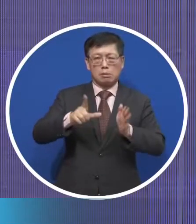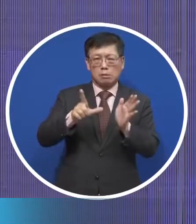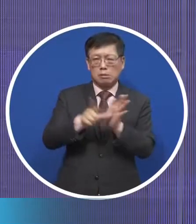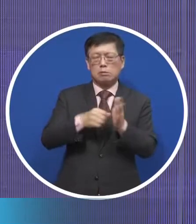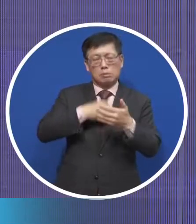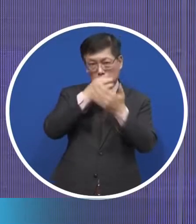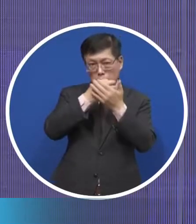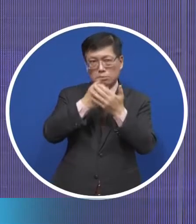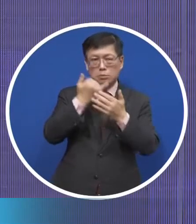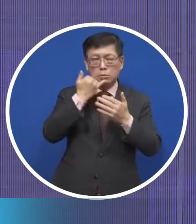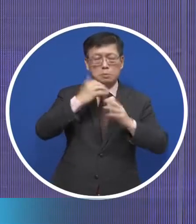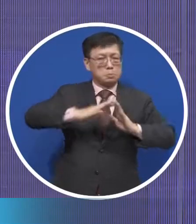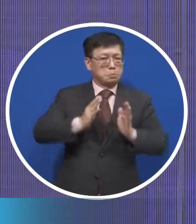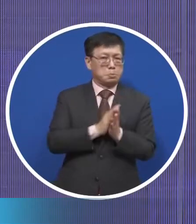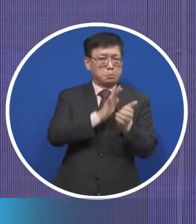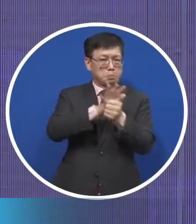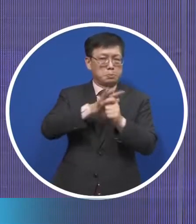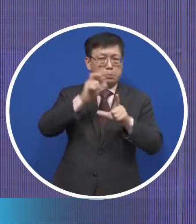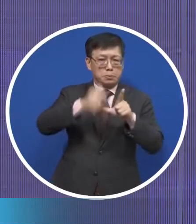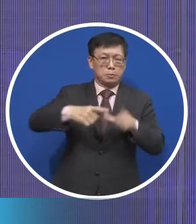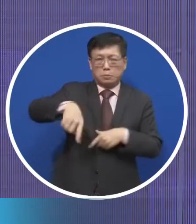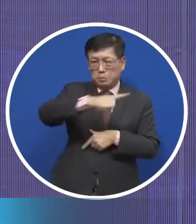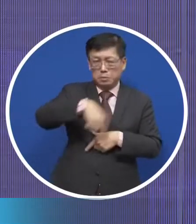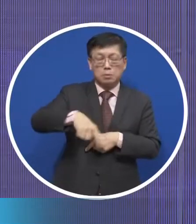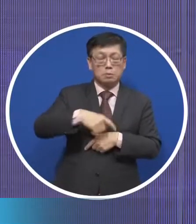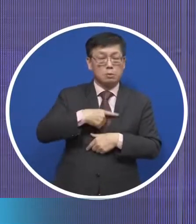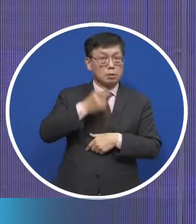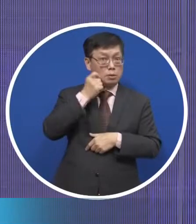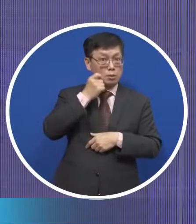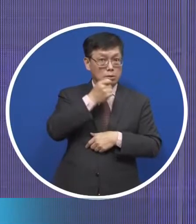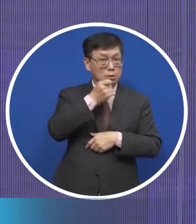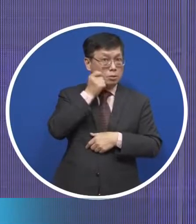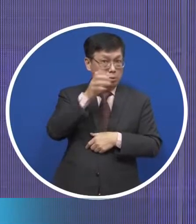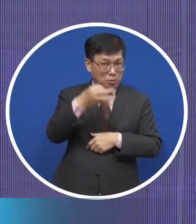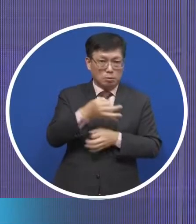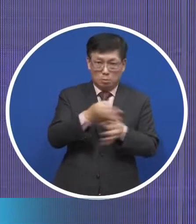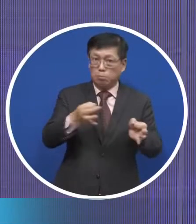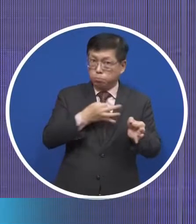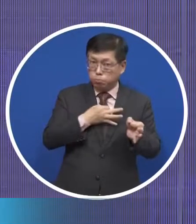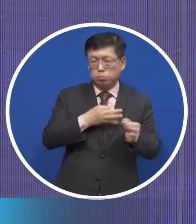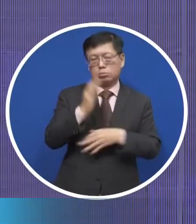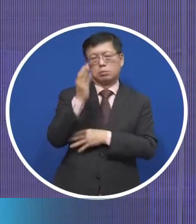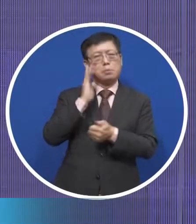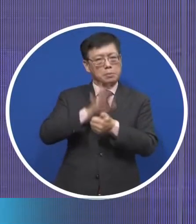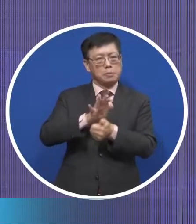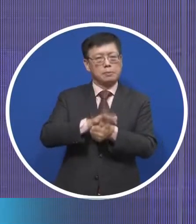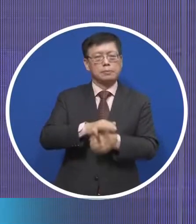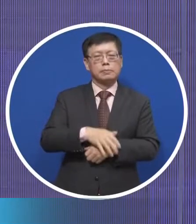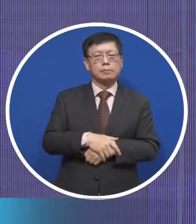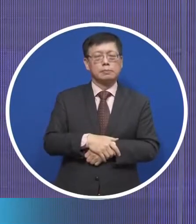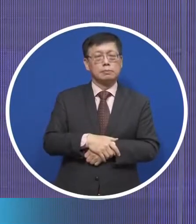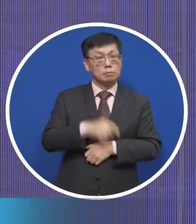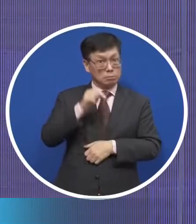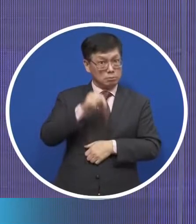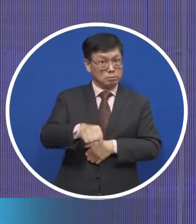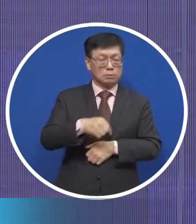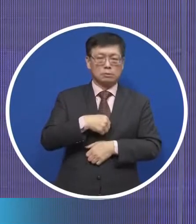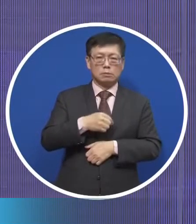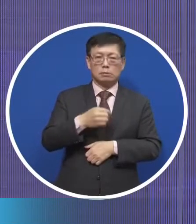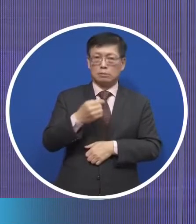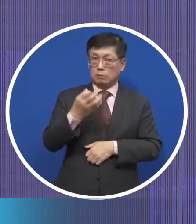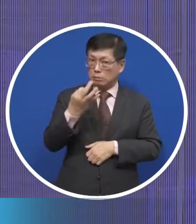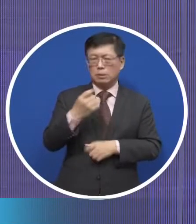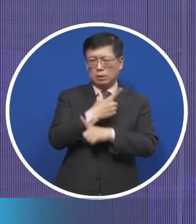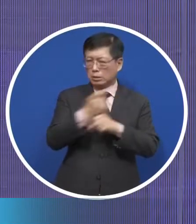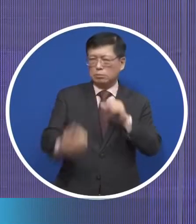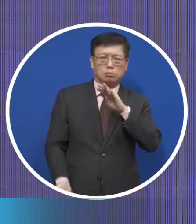助这个企业，他们有员工的薪资要负担，那政府来帮一点忙，那这个金额就直接